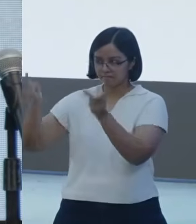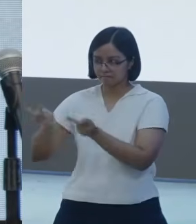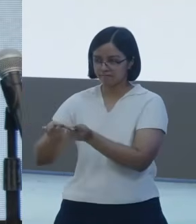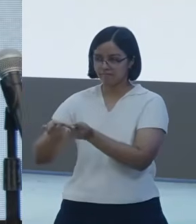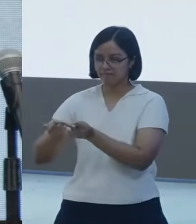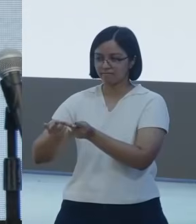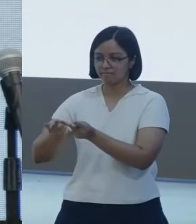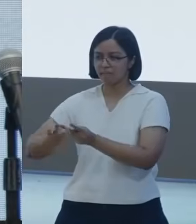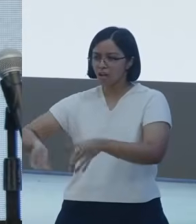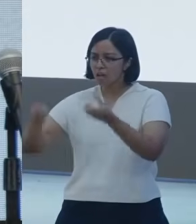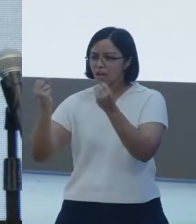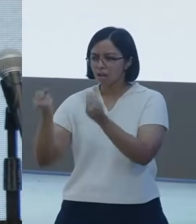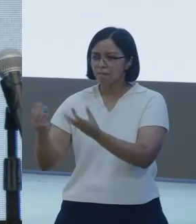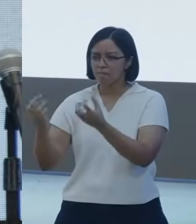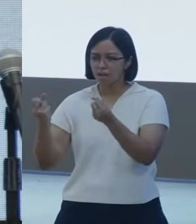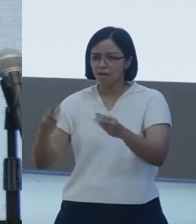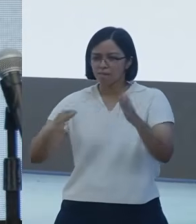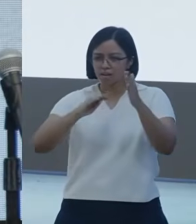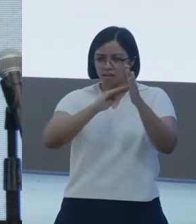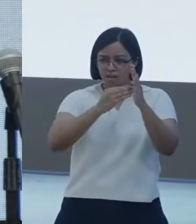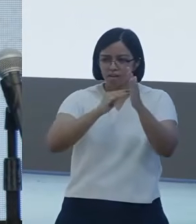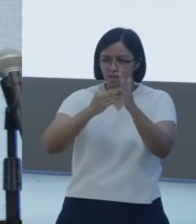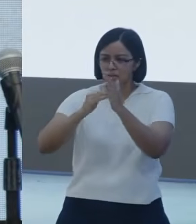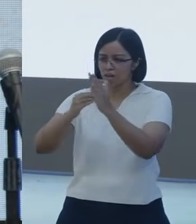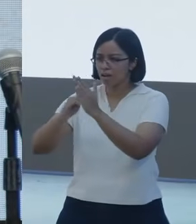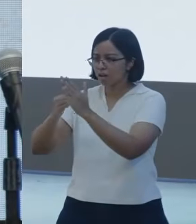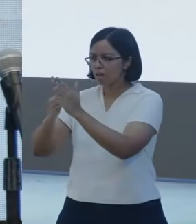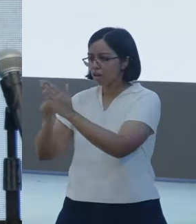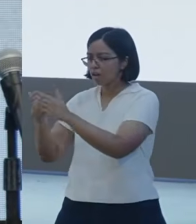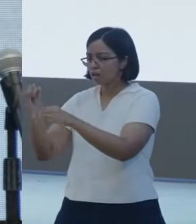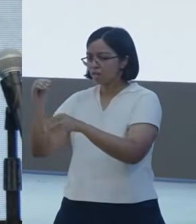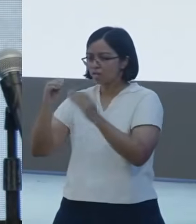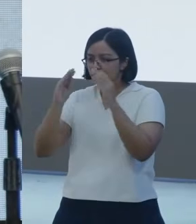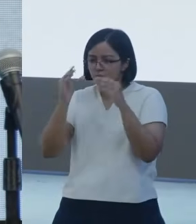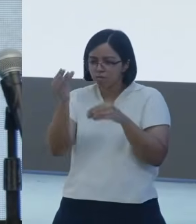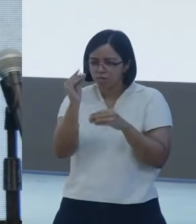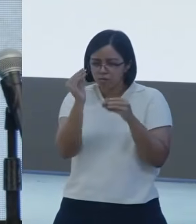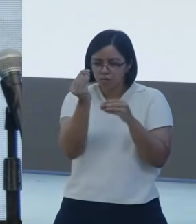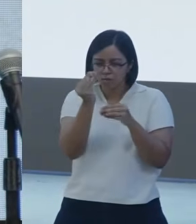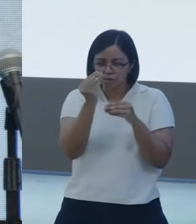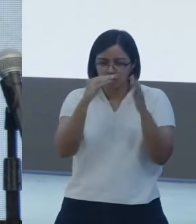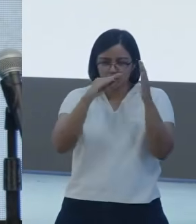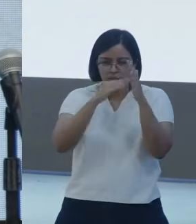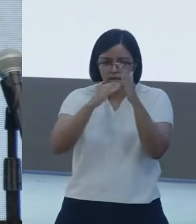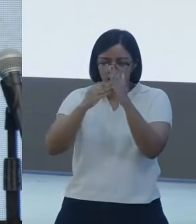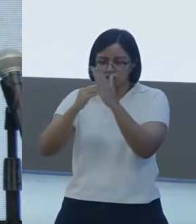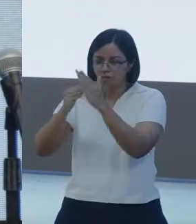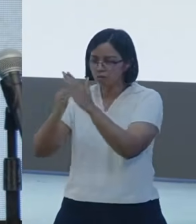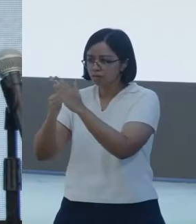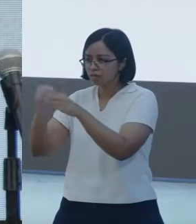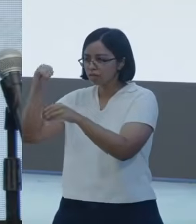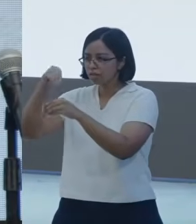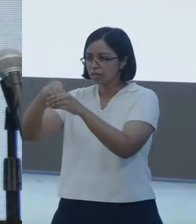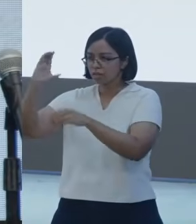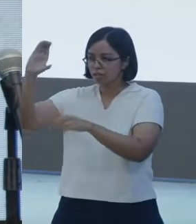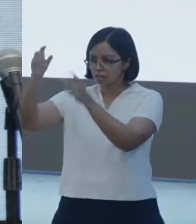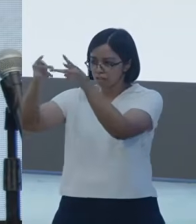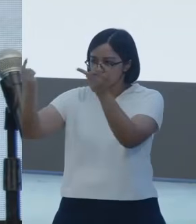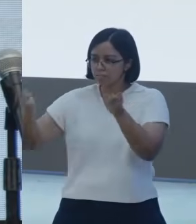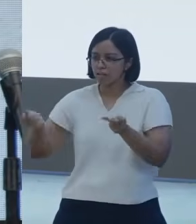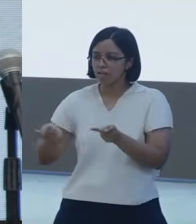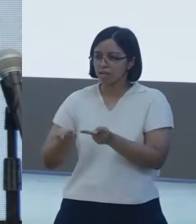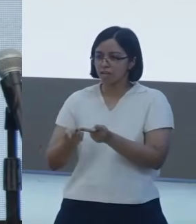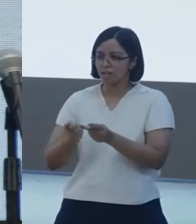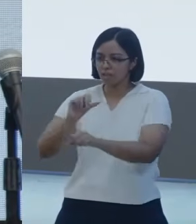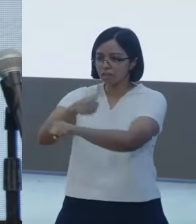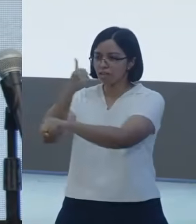mga syudad. Kilala siya na maraming maliliit na syudad. At siguro marami silang naitanim na mga churches sa